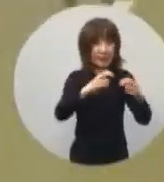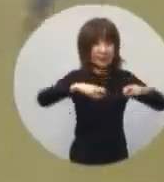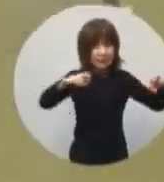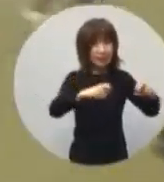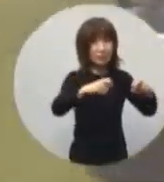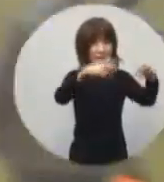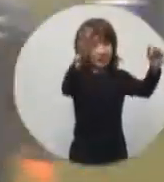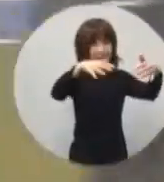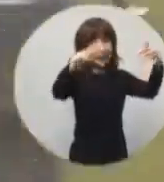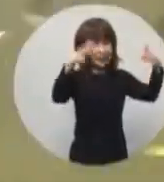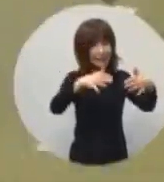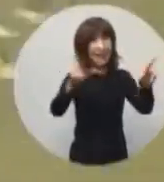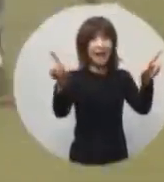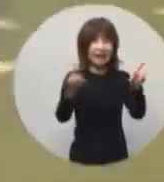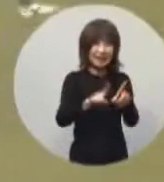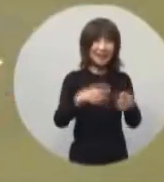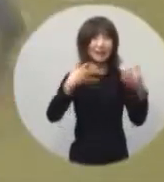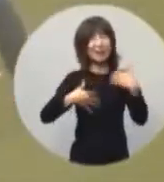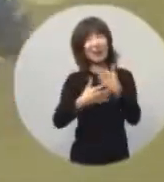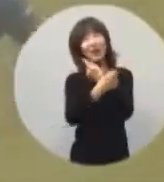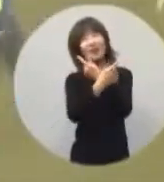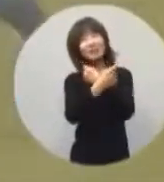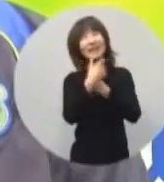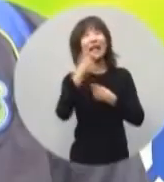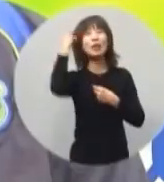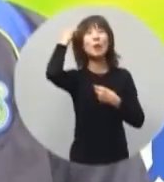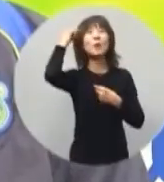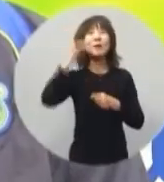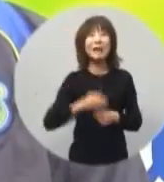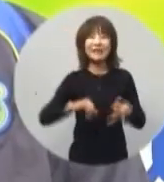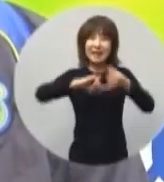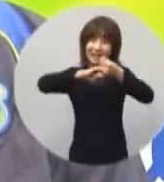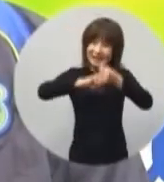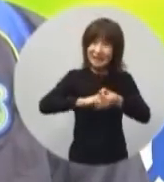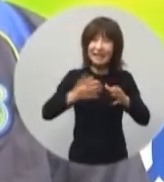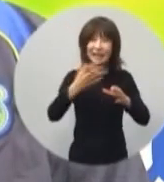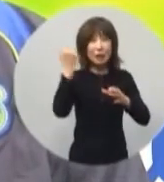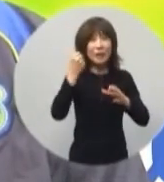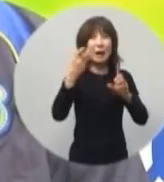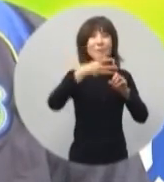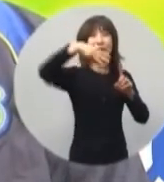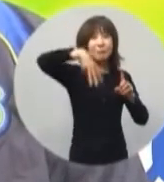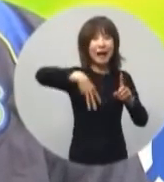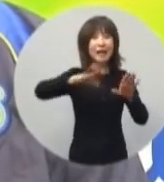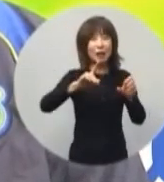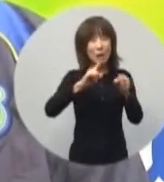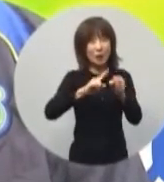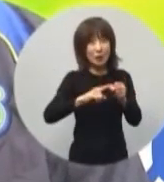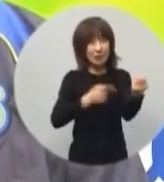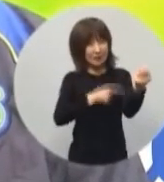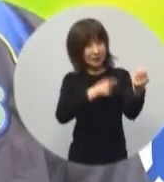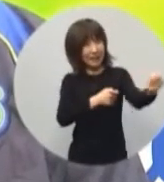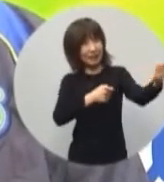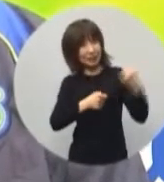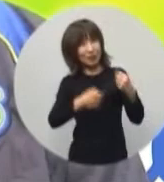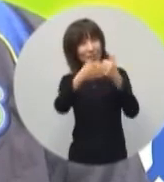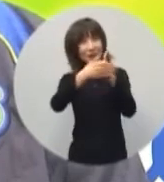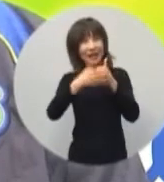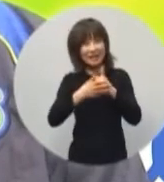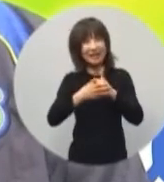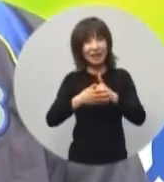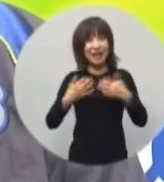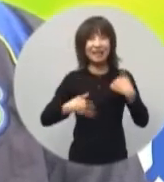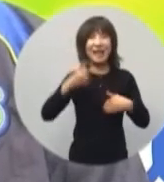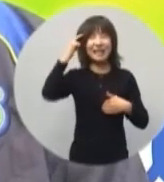一緒にあの喜び合いたいと思いますので、ぜひ湘南ベルマーレ今年も 力強く応援していただければありがたいと思います